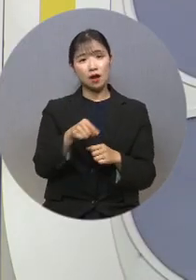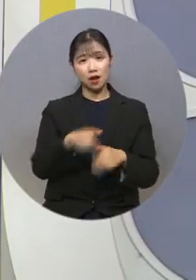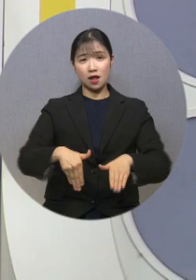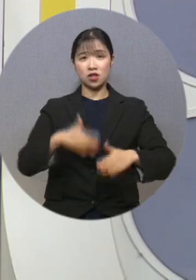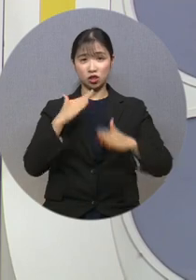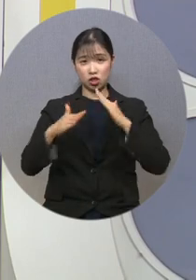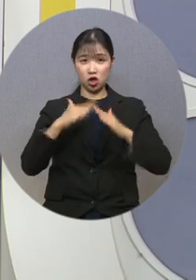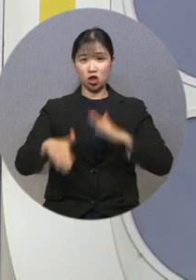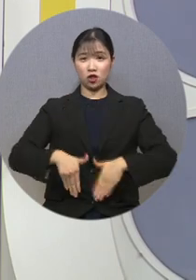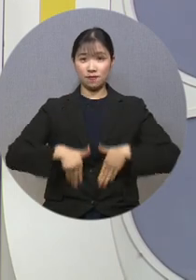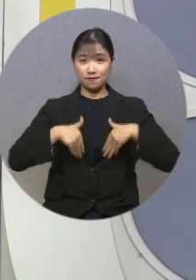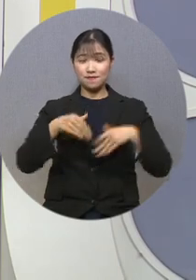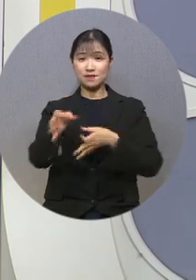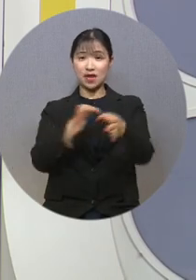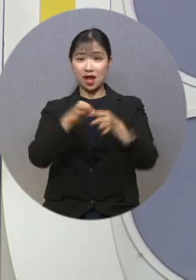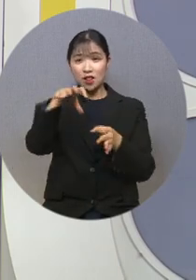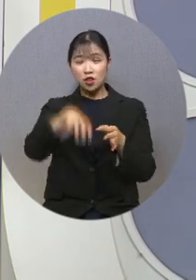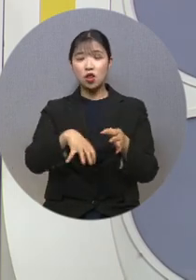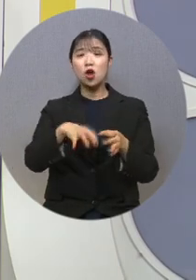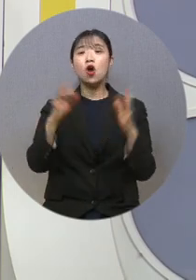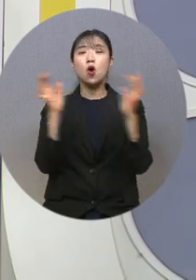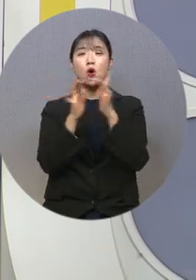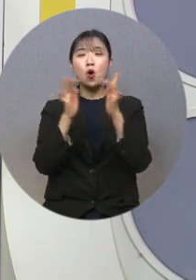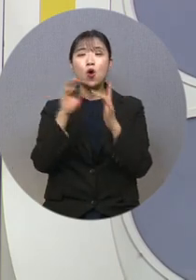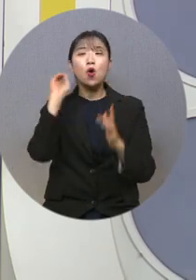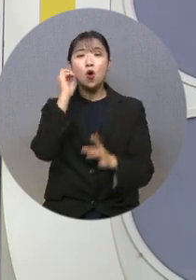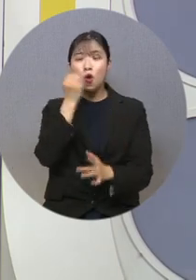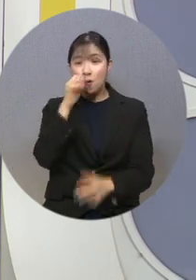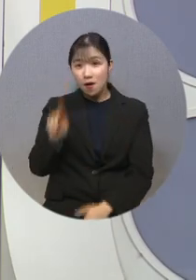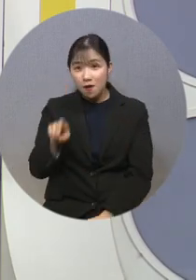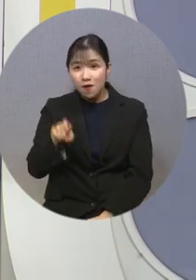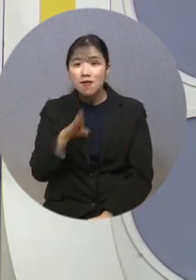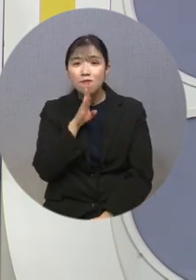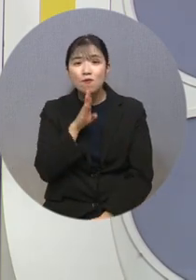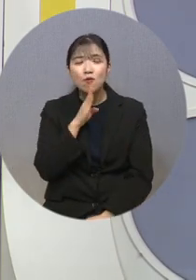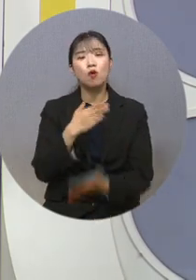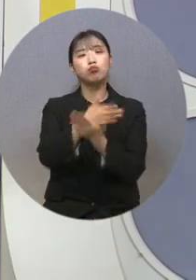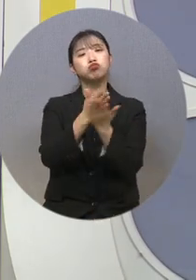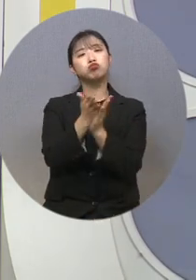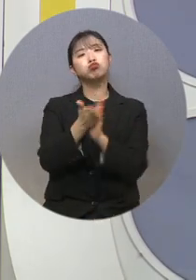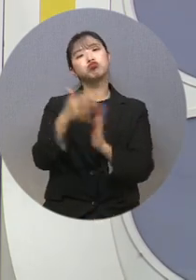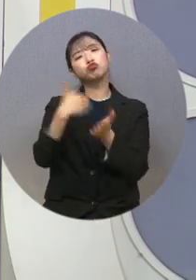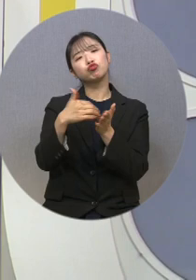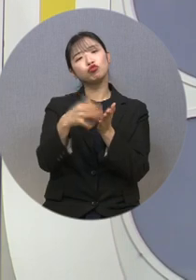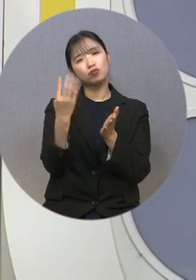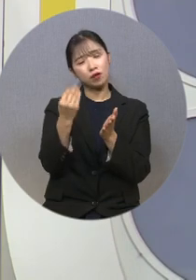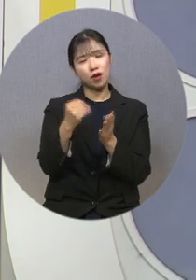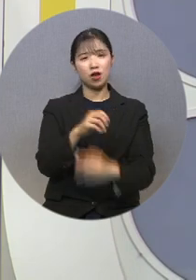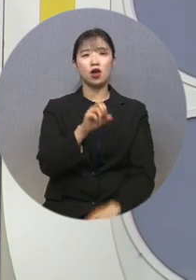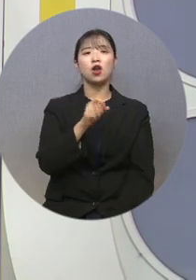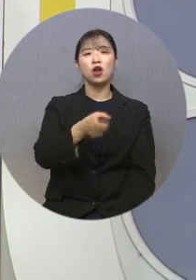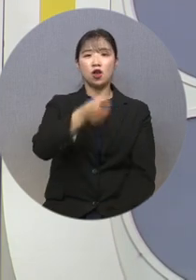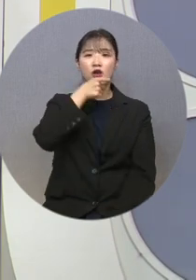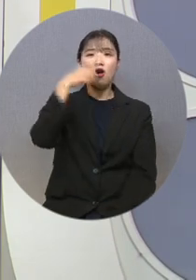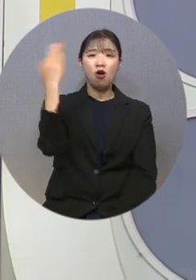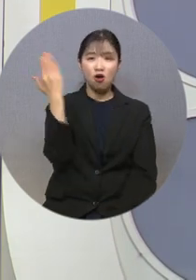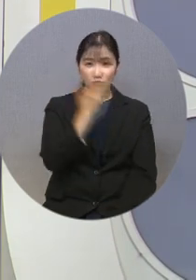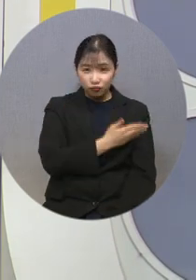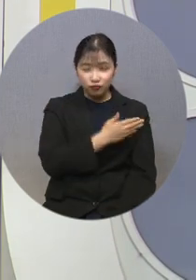온라인 쇼핑몰이잖아요. 아, 네, 맞습니다. 몇 개 품목 정도가 있는 거예요? 네, 요수 도산 갓김치부터 시작해서